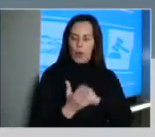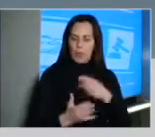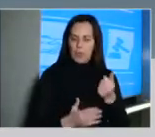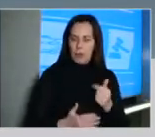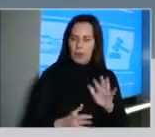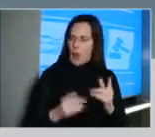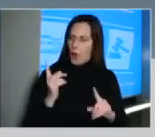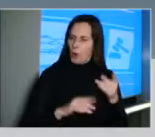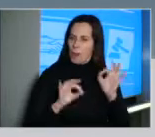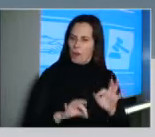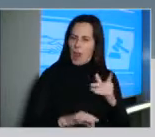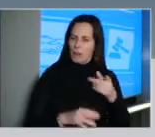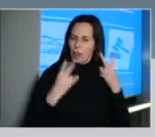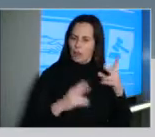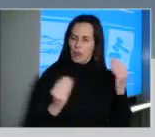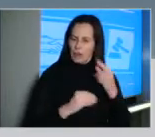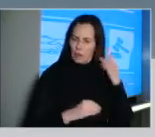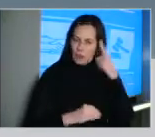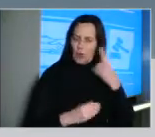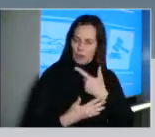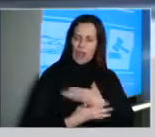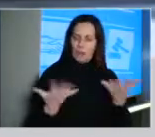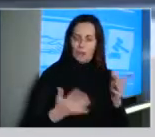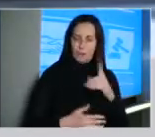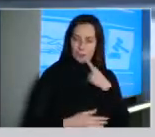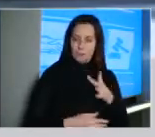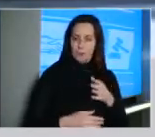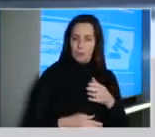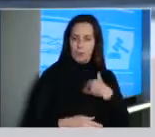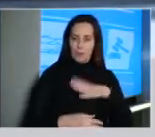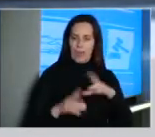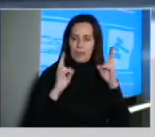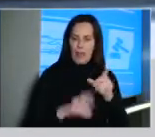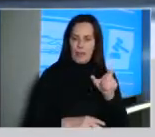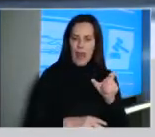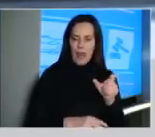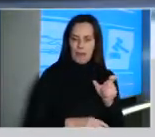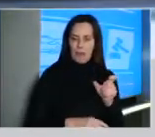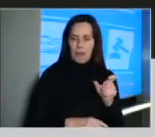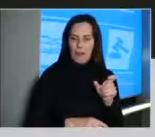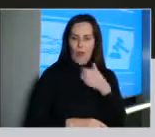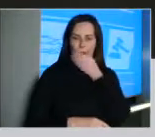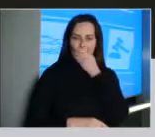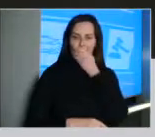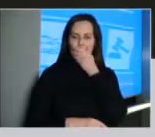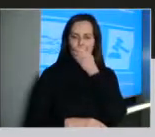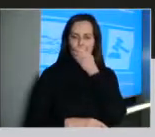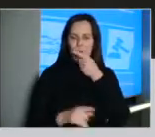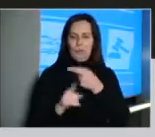שלהם. מה קורה בפועל ולמה זה חשוב שהדברים האלה ייחשפו? אז אני אומר דווקא, תרשה לי כן להתעכב על המילה שאמרת בציניות מסוימת,